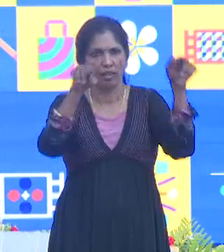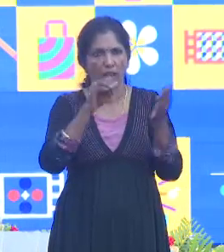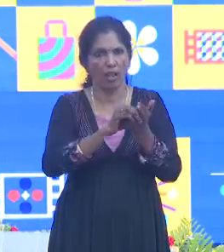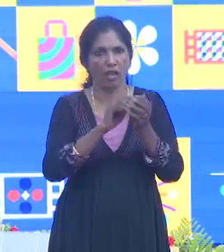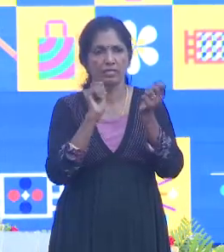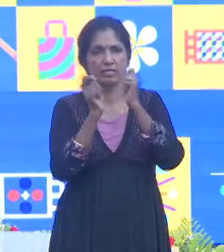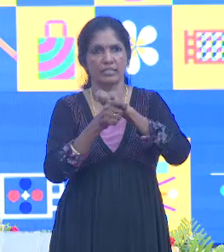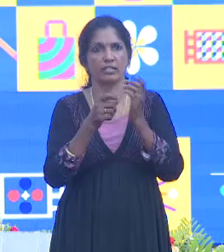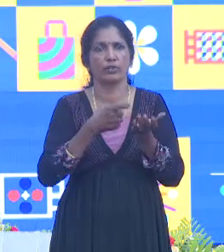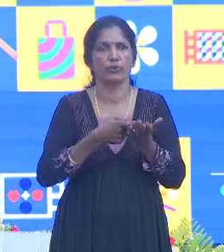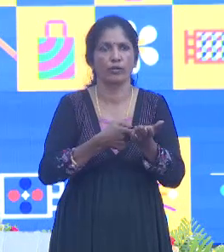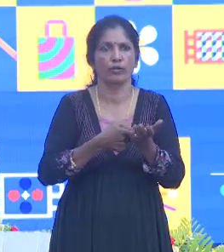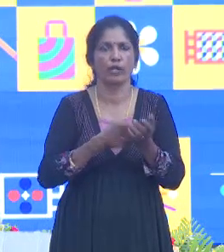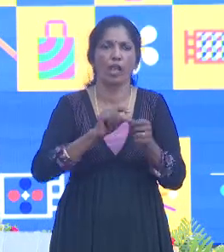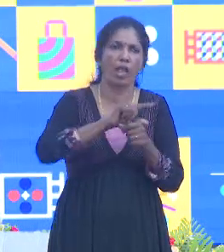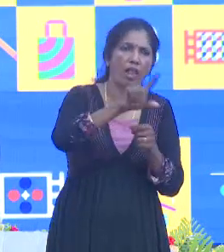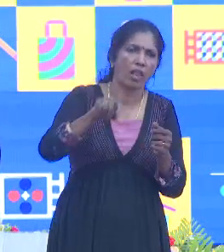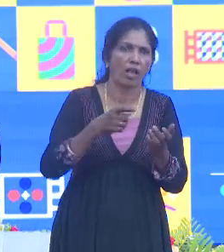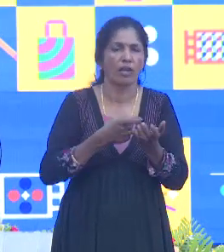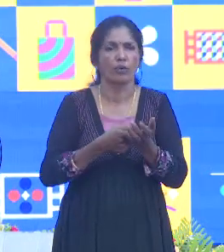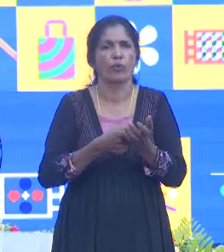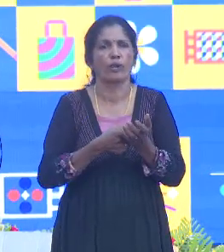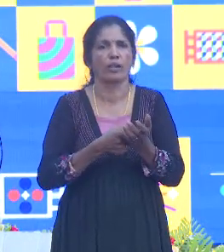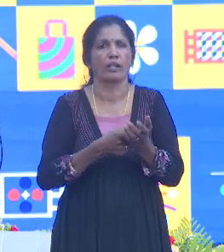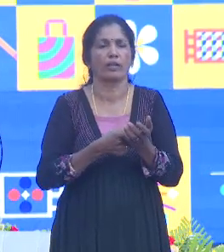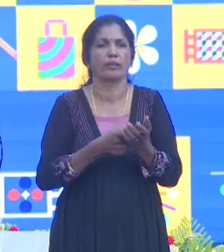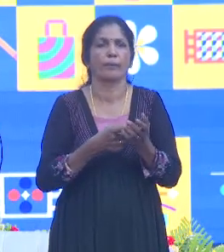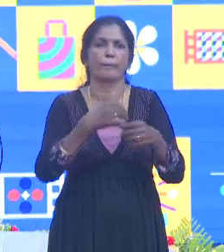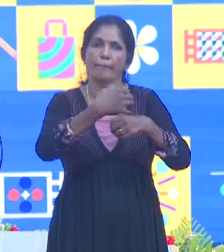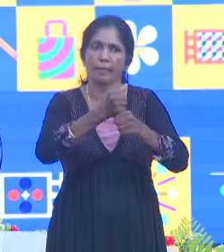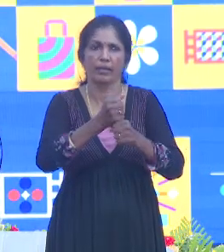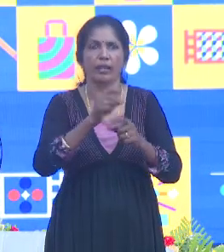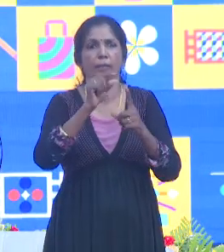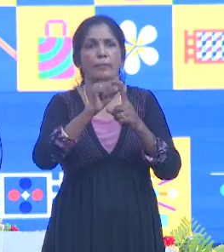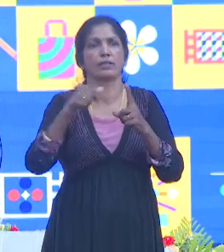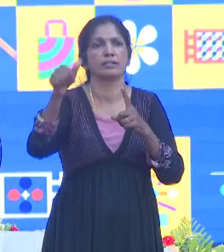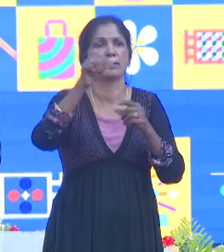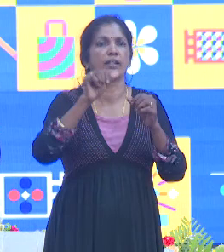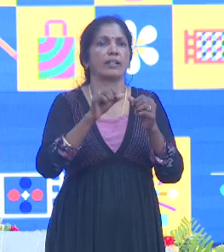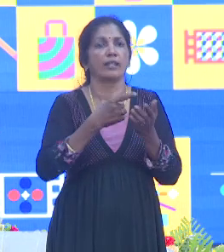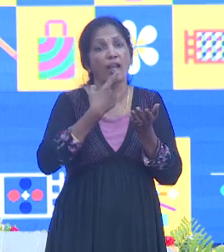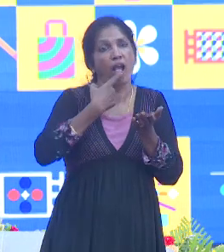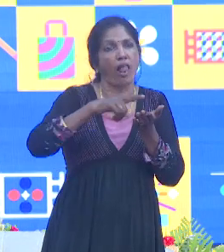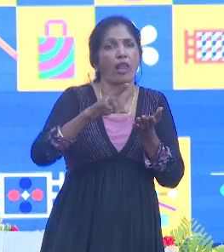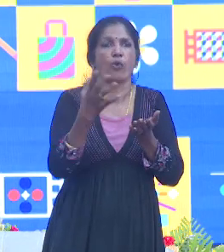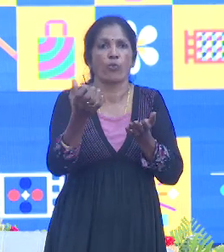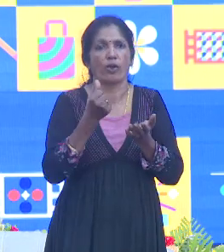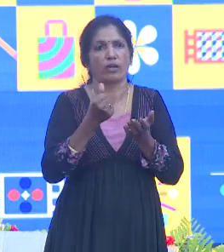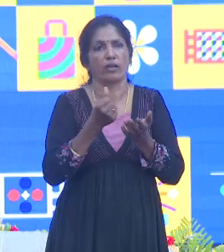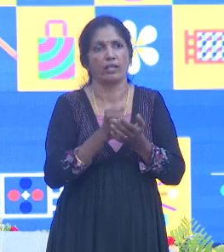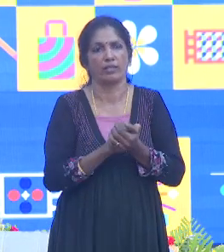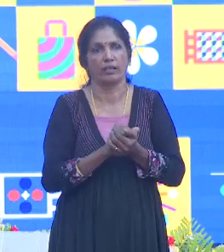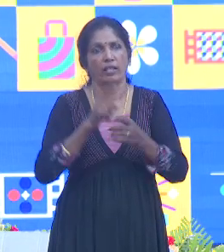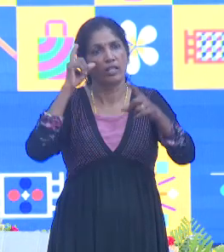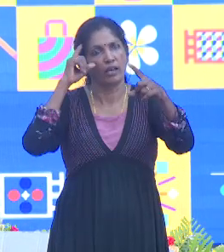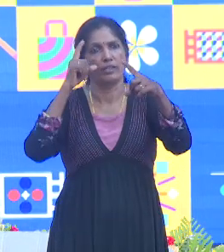ഒറ്റയടിക്ക് അതിൻ്റെ എല്ലാ വകുപ്പുകളും ഒരുമിച്ച് നടപ്പിലാക്കുക, അതിന് പ്രസിഡൻറ്റിൻ്റെ അസൻറ് വാങ്ങിക്കുക എന്നതായിരുന്നു.